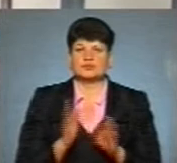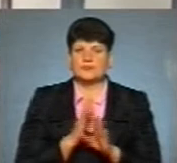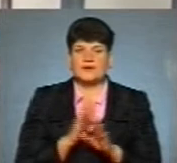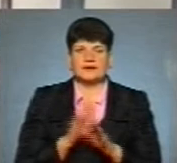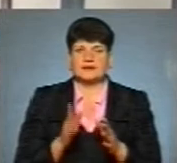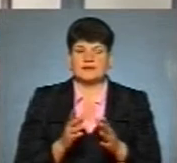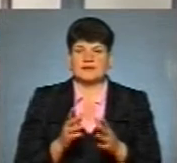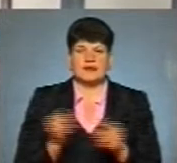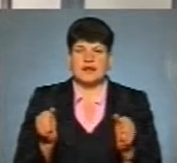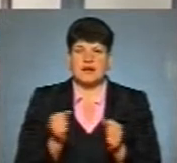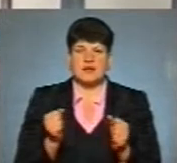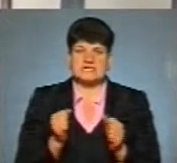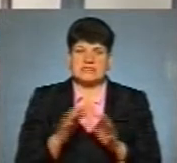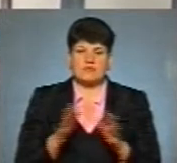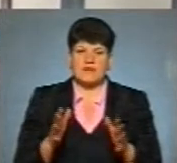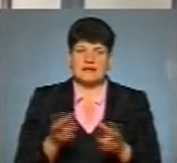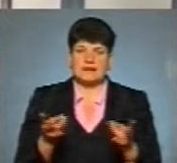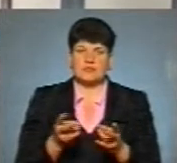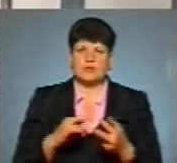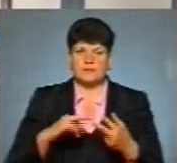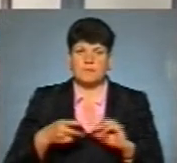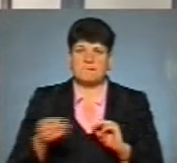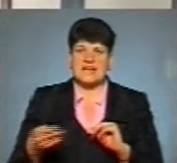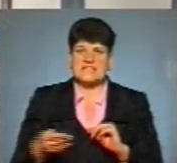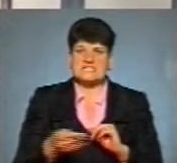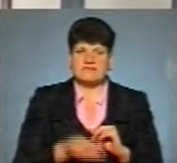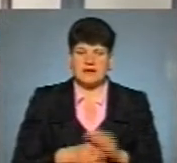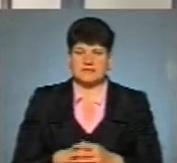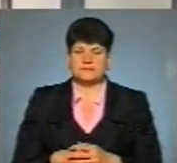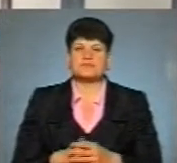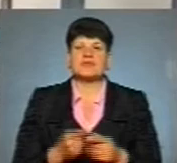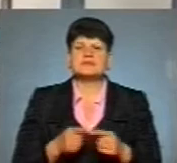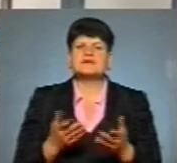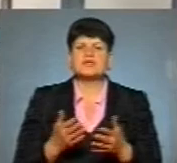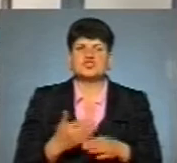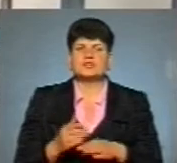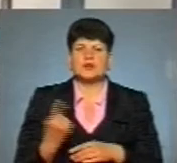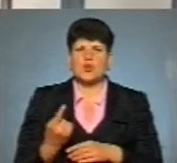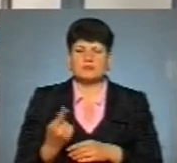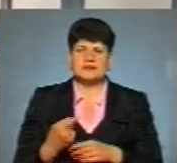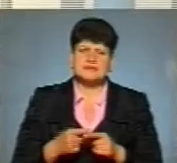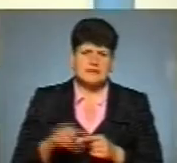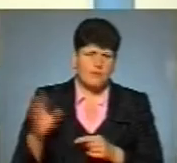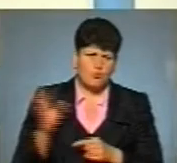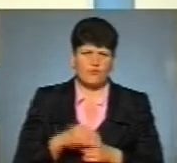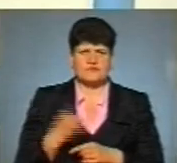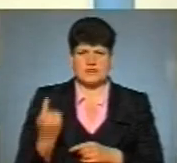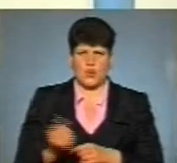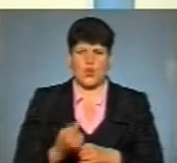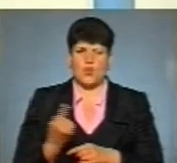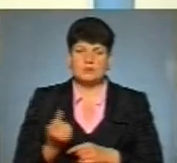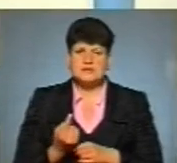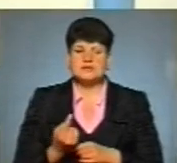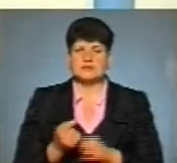і прийшлося пересівати іншими культурами. Це переважно в якій частині області? Це по всій області,